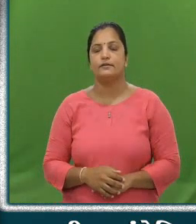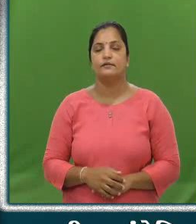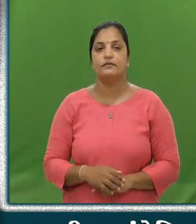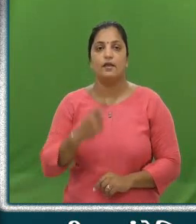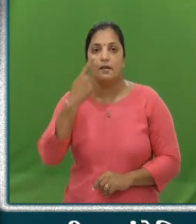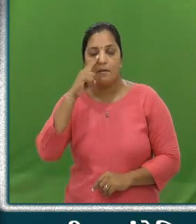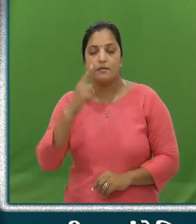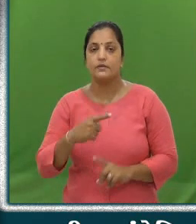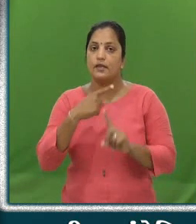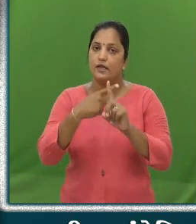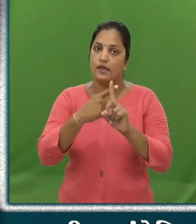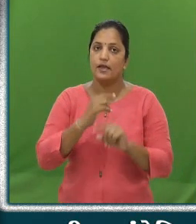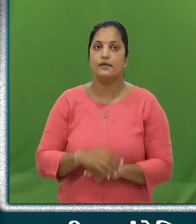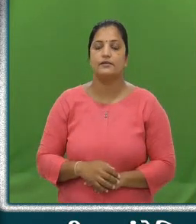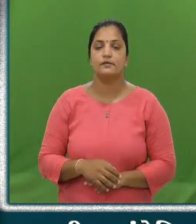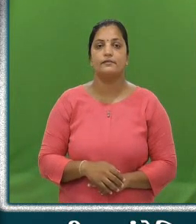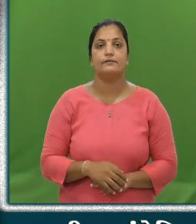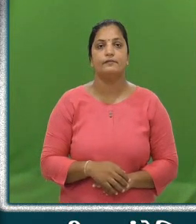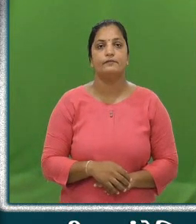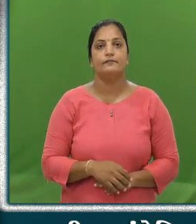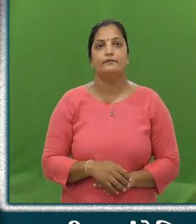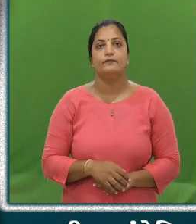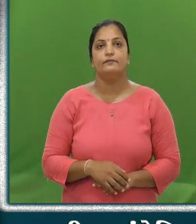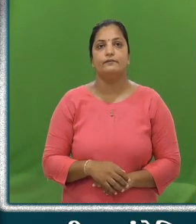તેઓના માતા પાસેથી એ આ રીતે